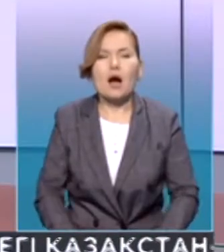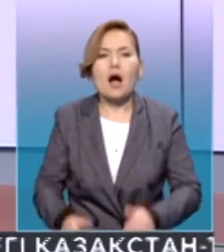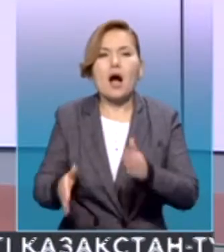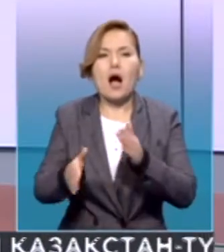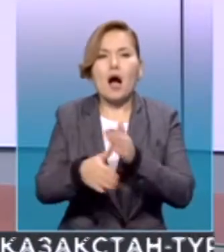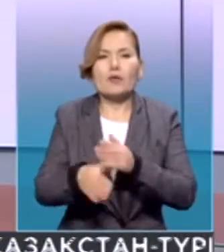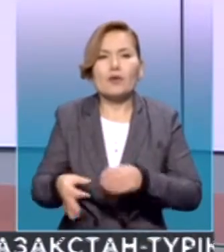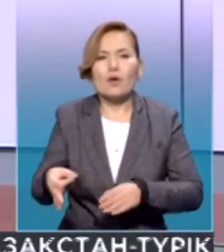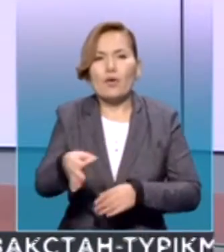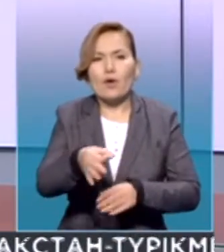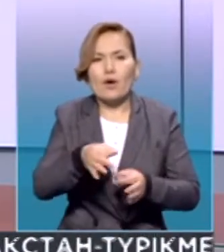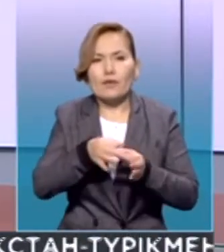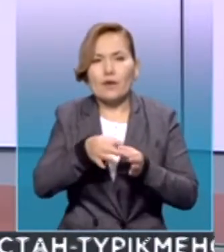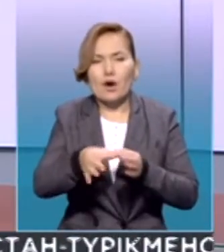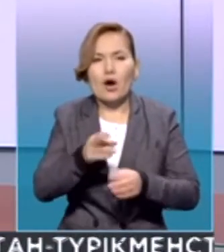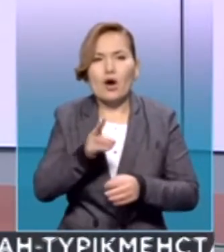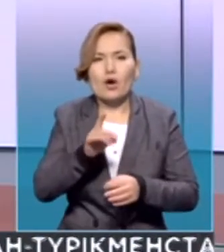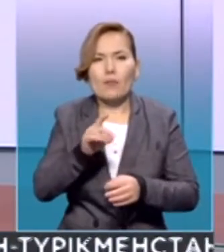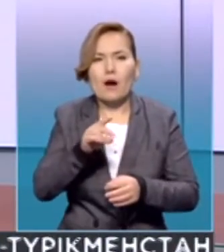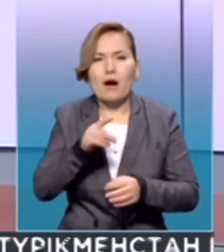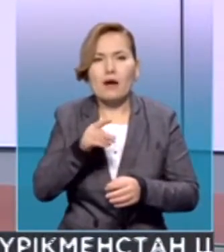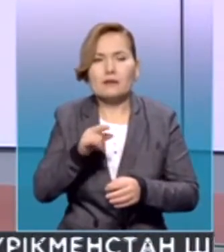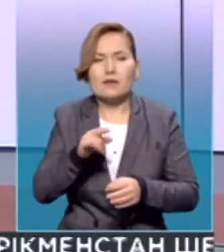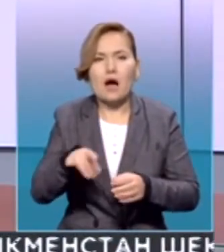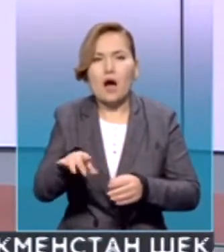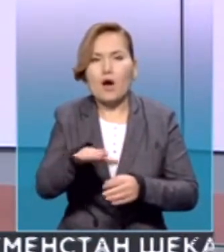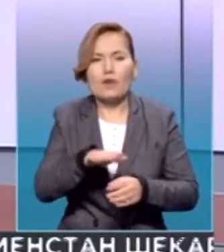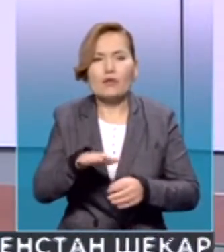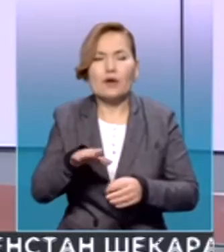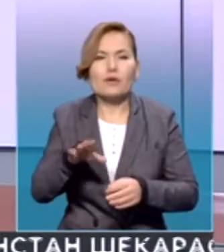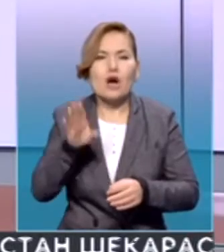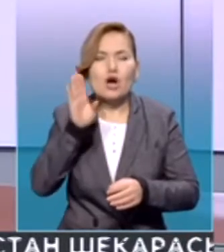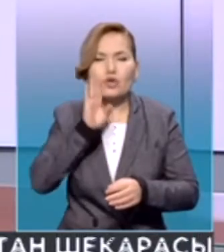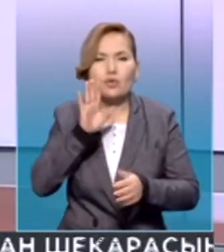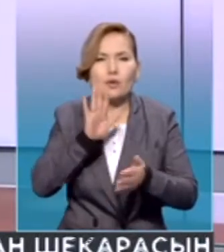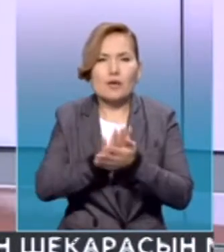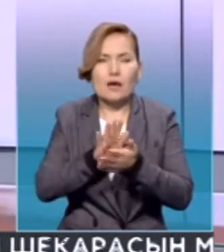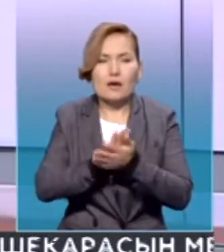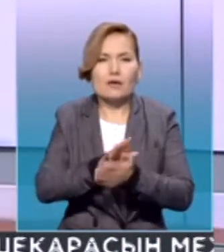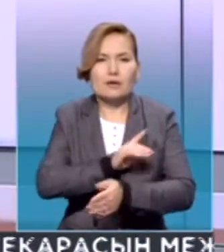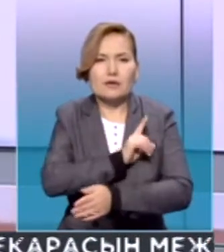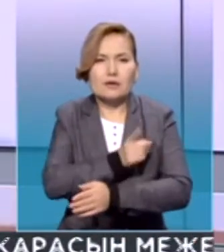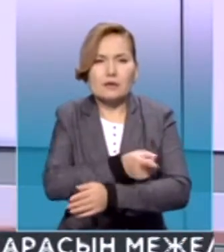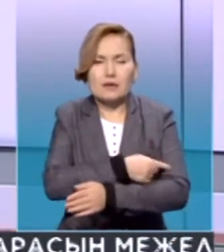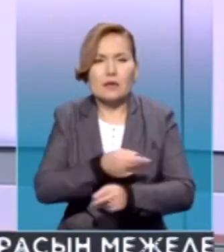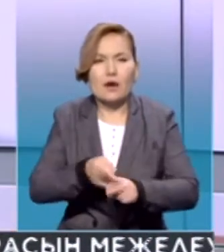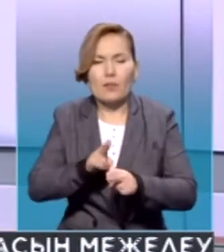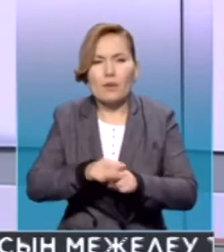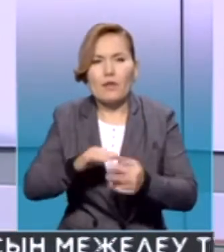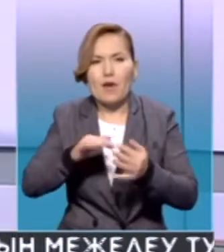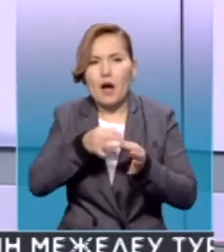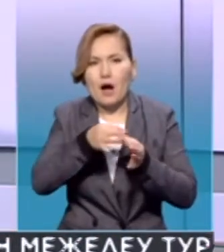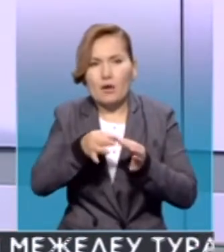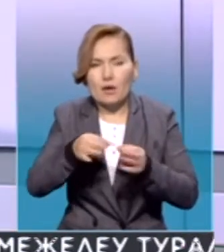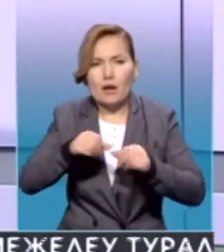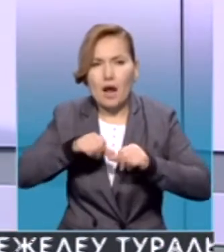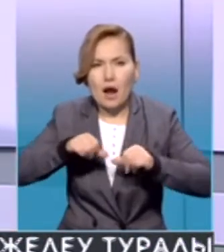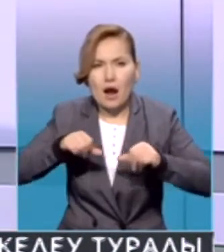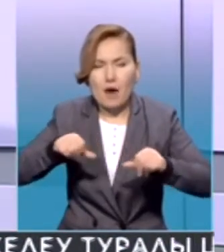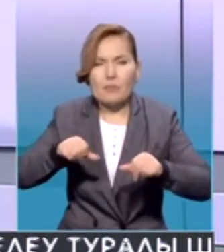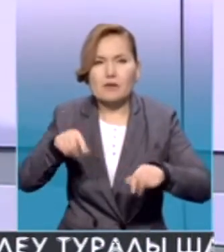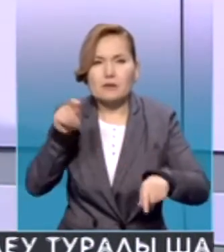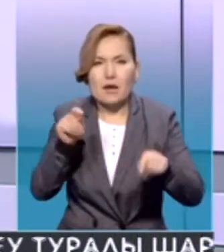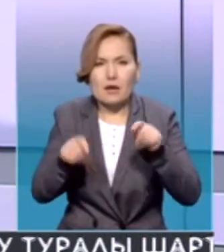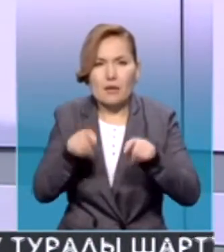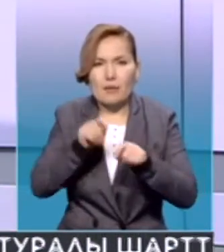Атырау облысына қарасты Құрманғазы ауданындағы ауыз су көздері ластанған болуы мүмкін. Мамандар шалғайдағы елді мекендерге барып сынама алды.